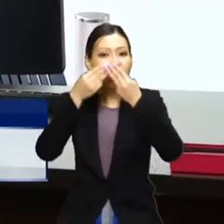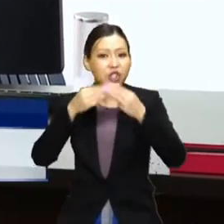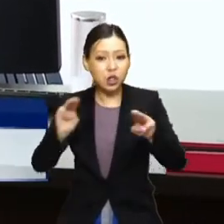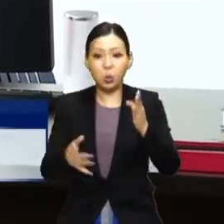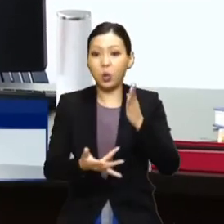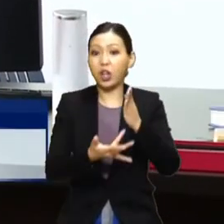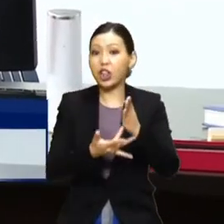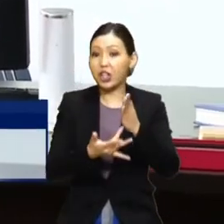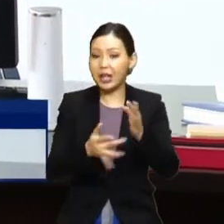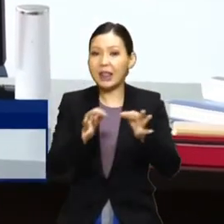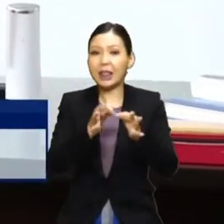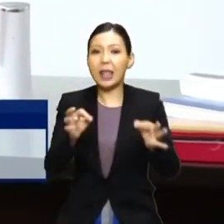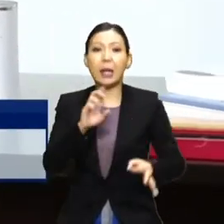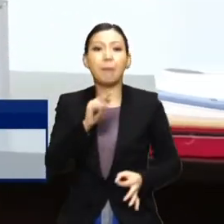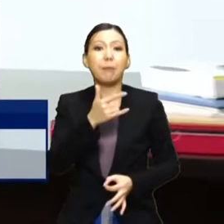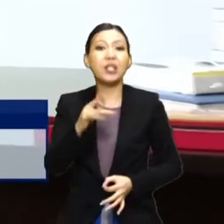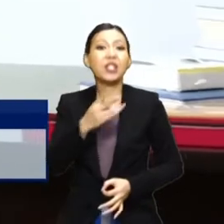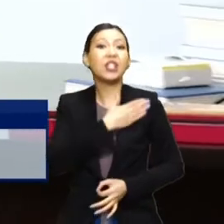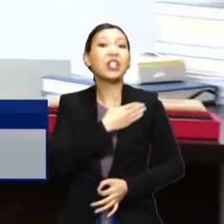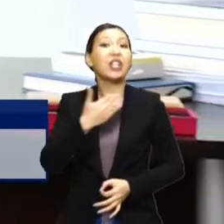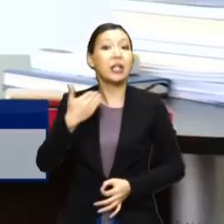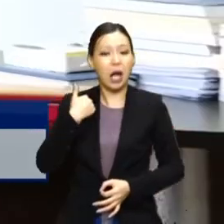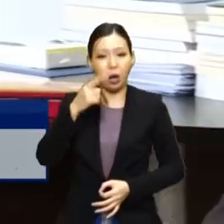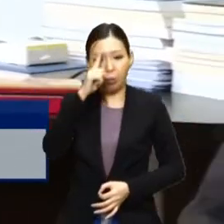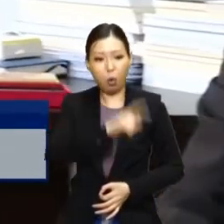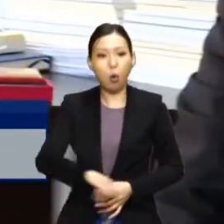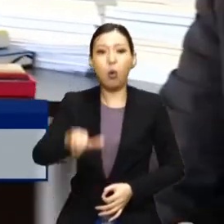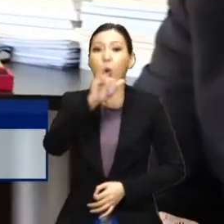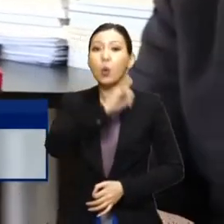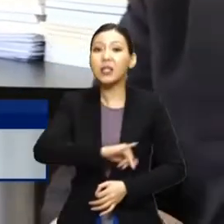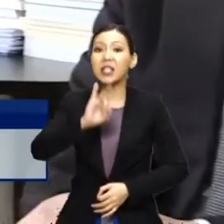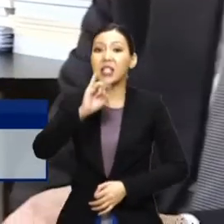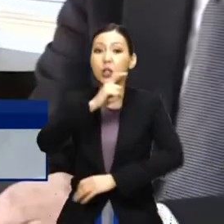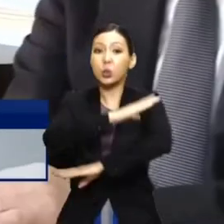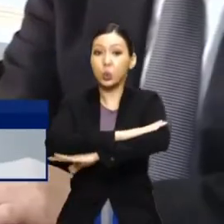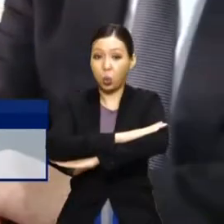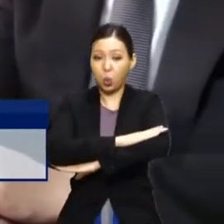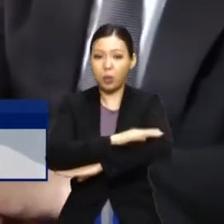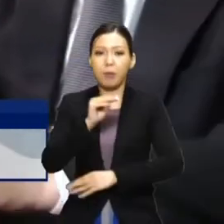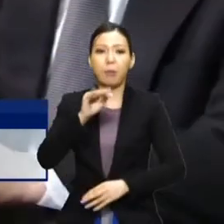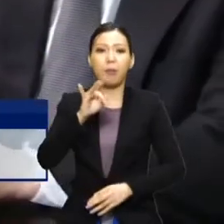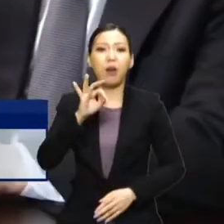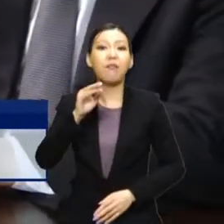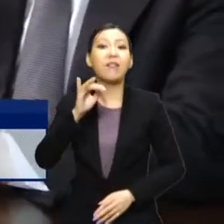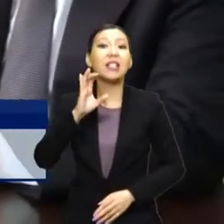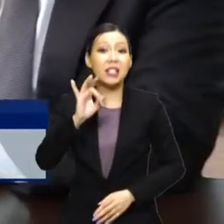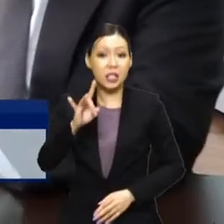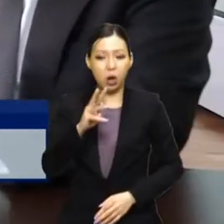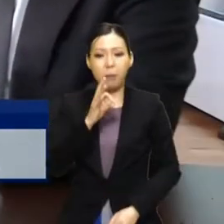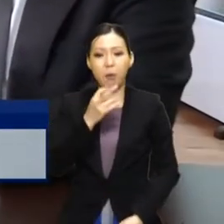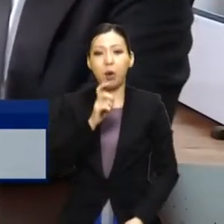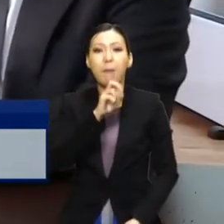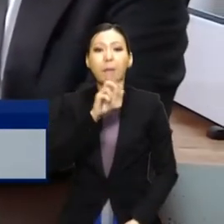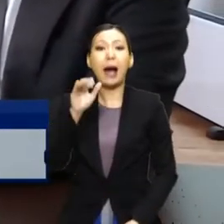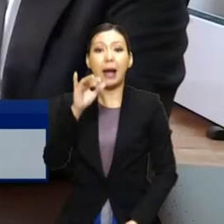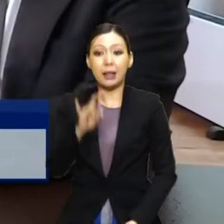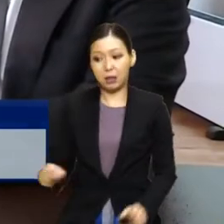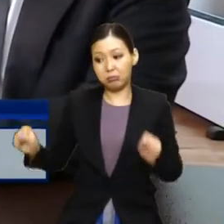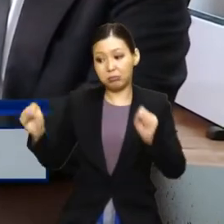нарийн бичгийн дарга, Монгол Улсын их сургуулийн профессор, ус төр судлаач Мөнхбаатар оролцож байна. Танд баярлалаа. Баярлалаа